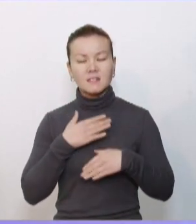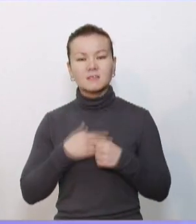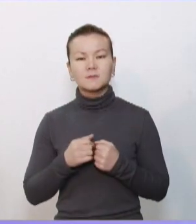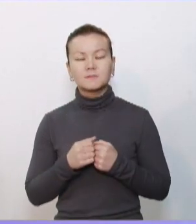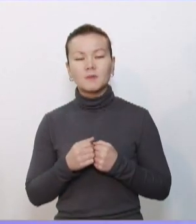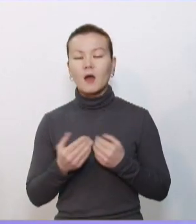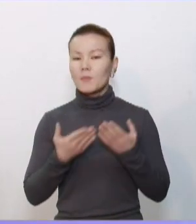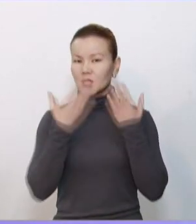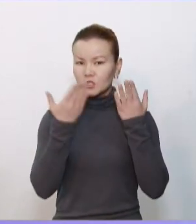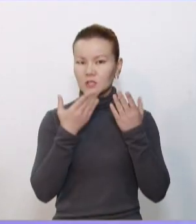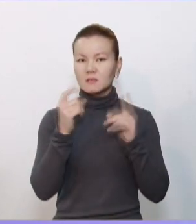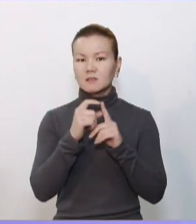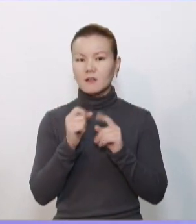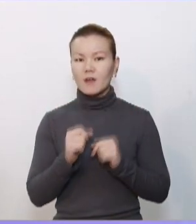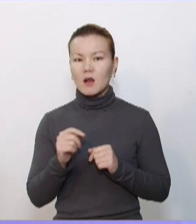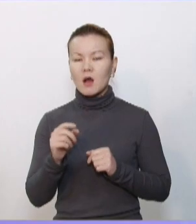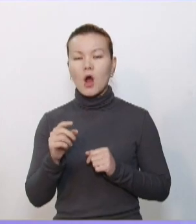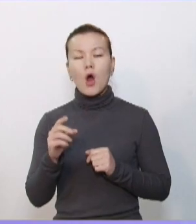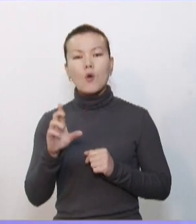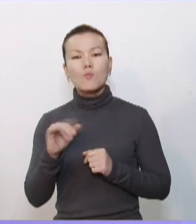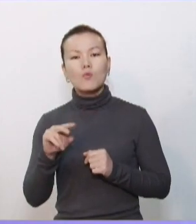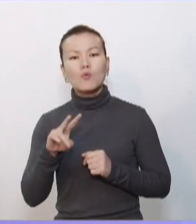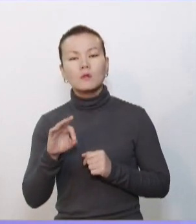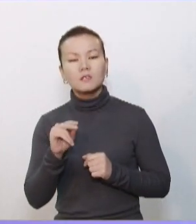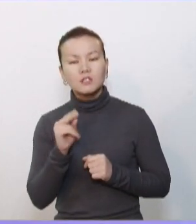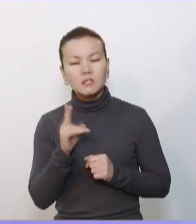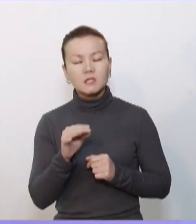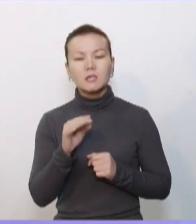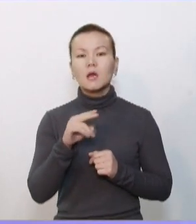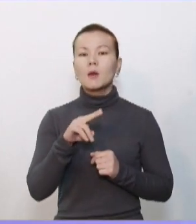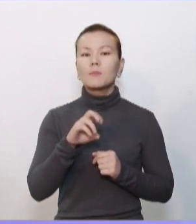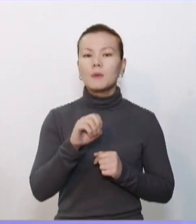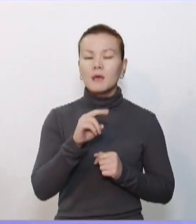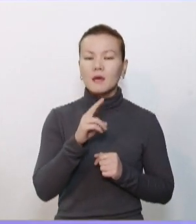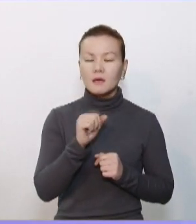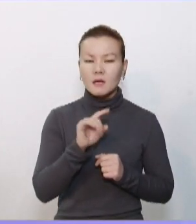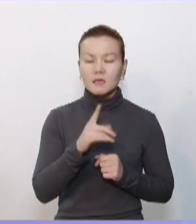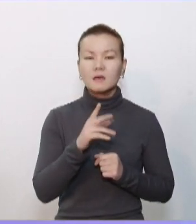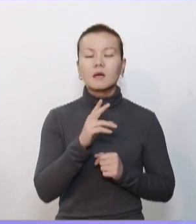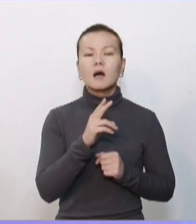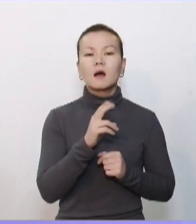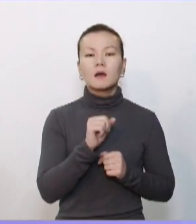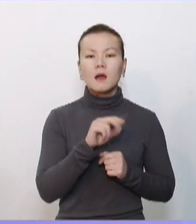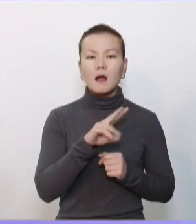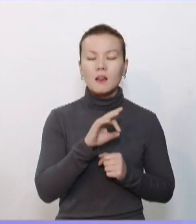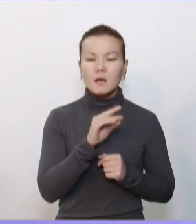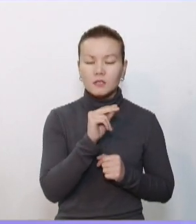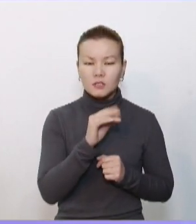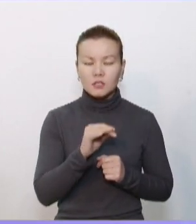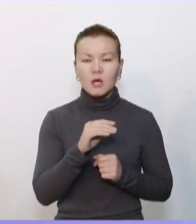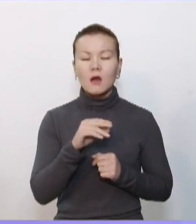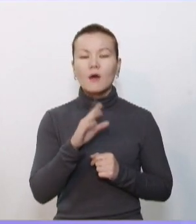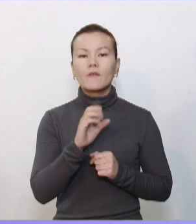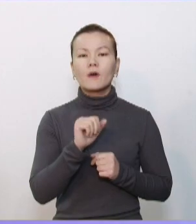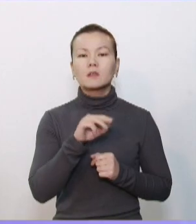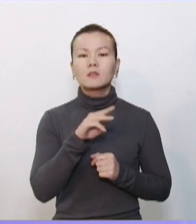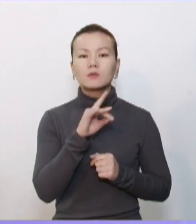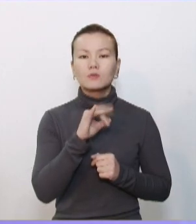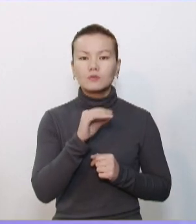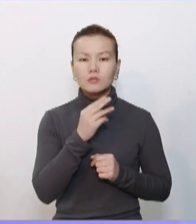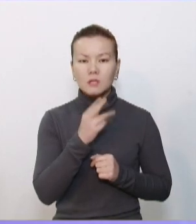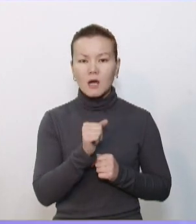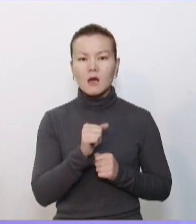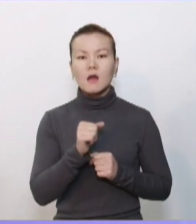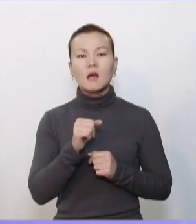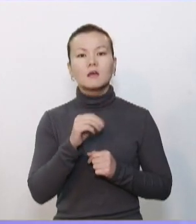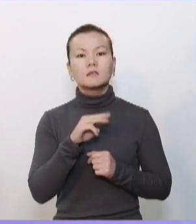слова. Булочки, пекарь, калачи, зерно, ватрушка, тесто,